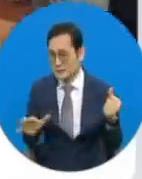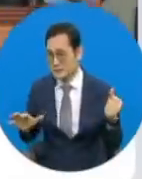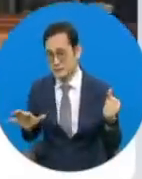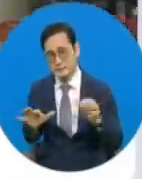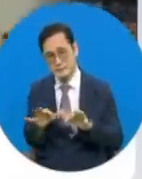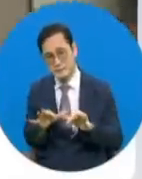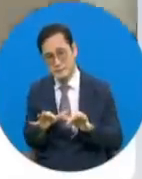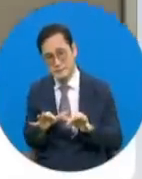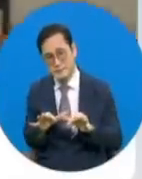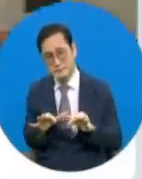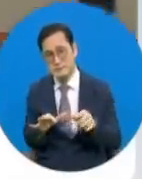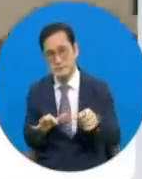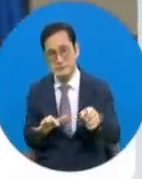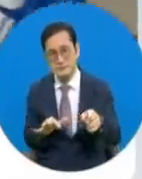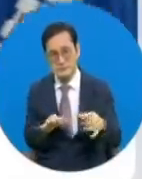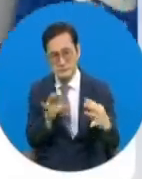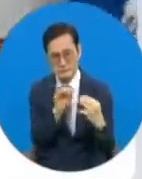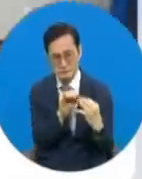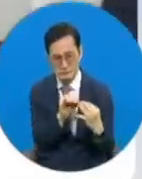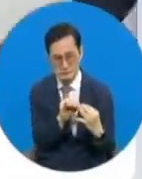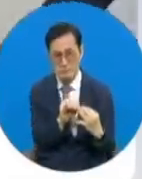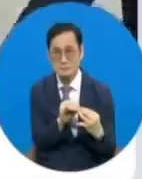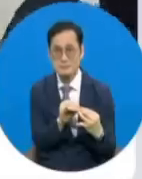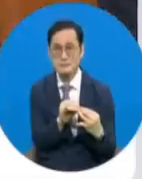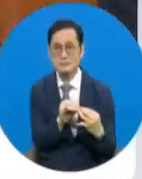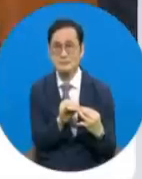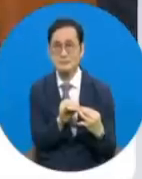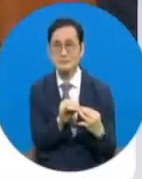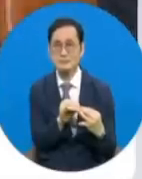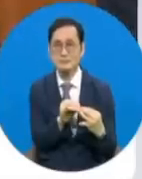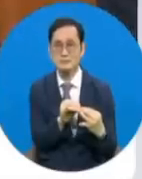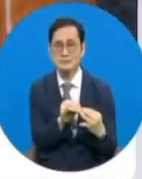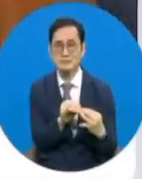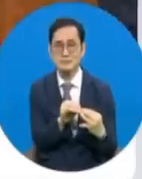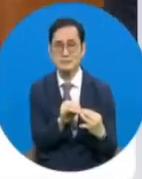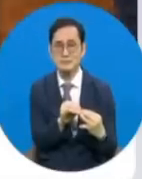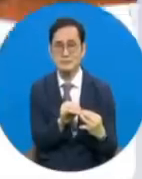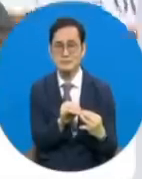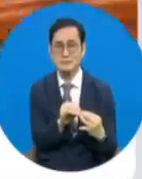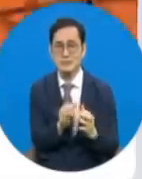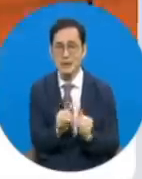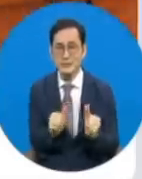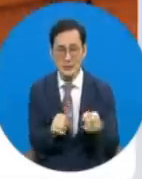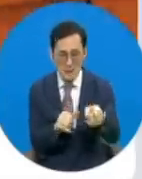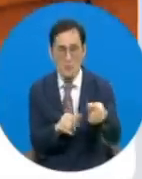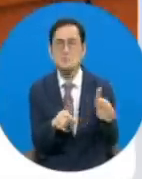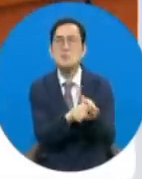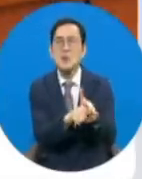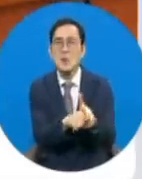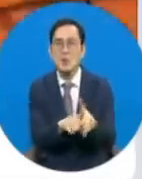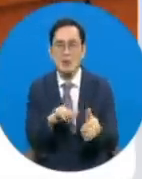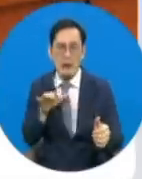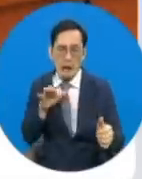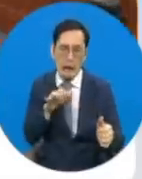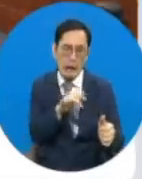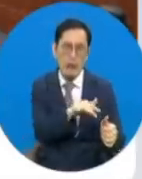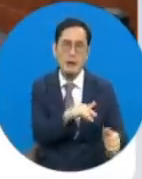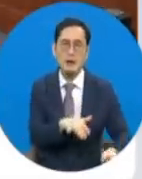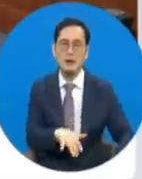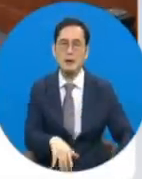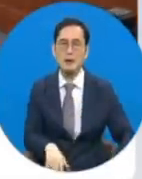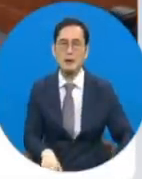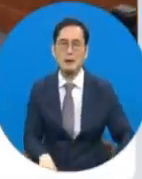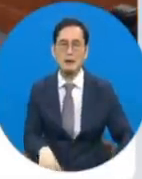음모론이고 가짜뉴스임에도 불구하고 시간이 지나고 나도 그 내용들을 믿고 거기에 따라 행동하게 되는 경향들이 나타납니다. 청담동 술자리